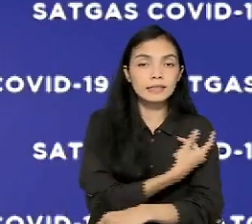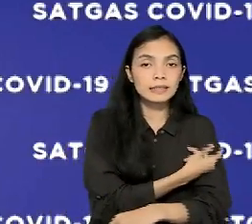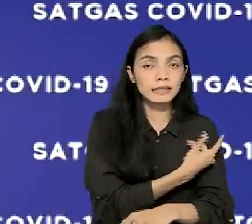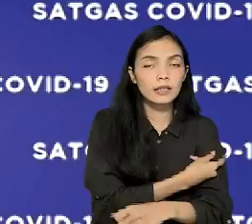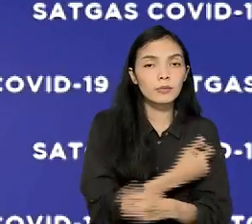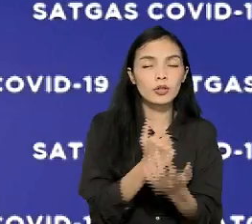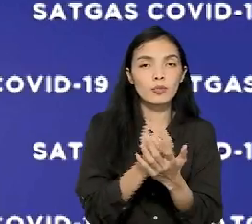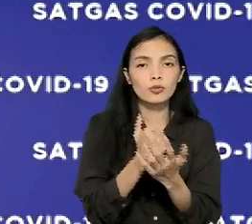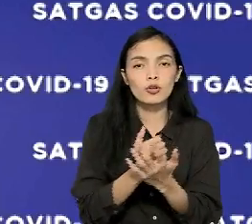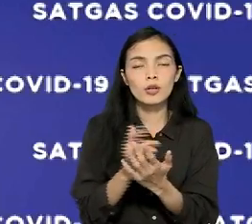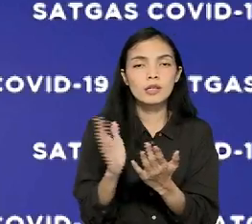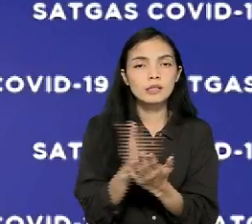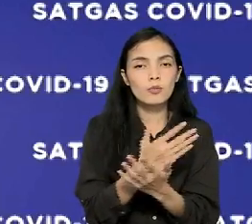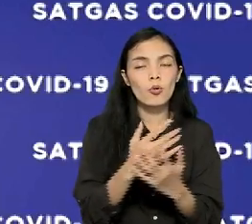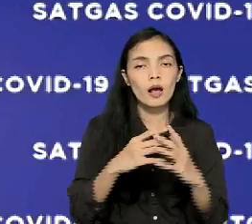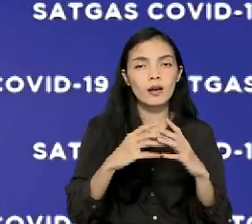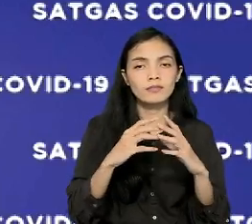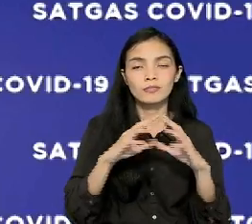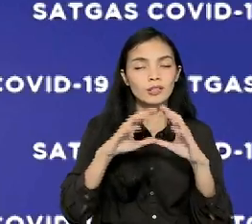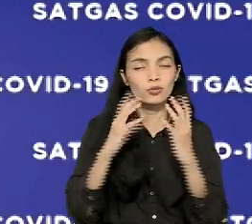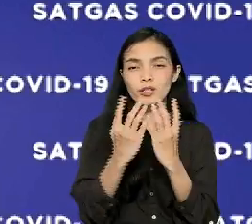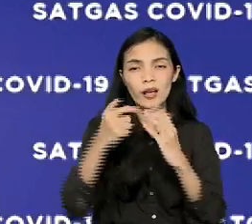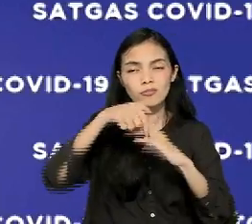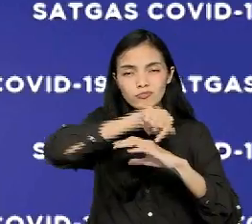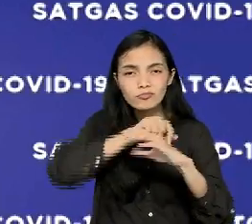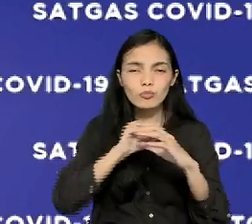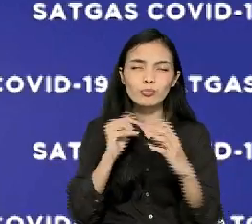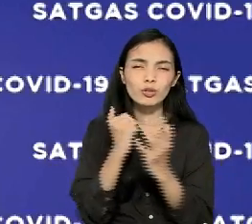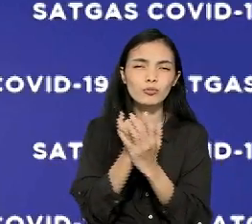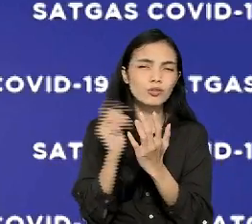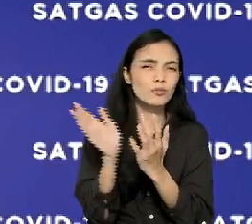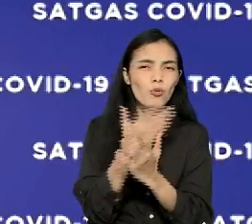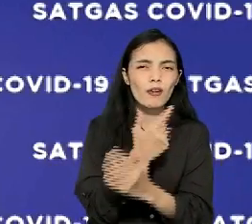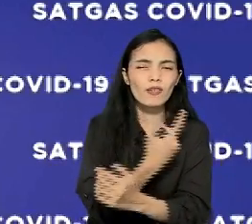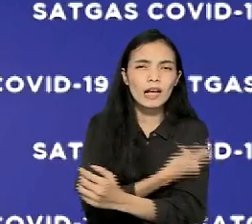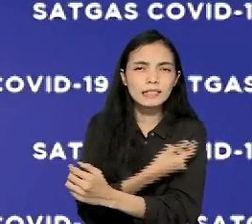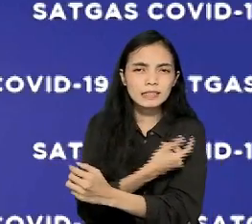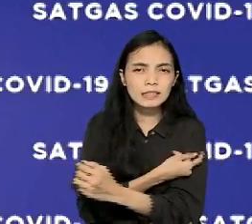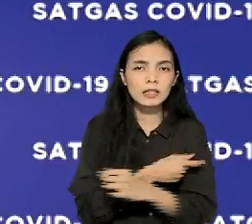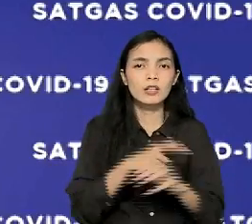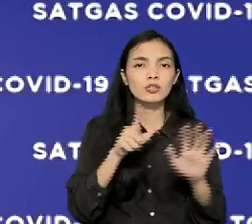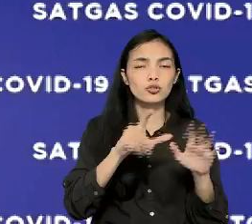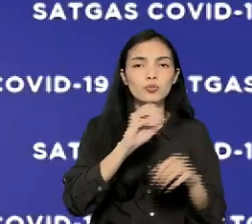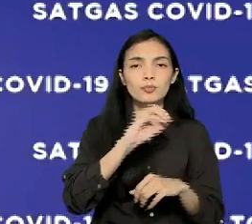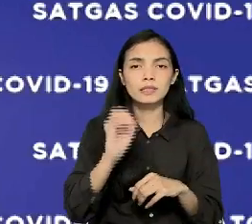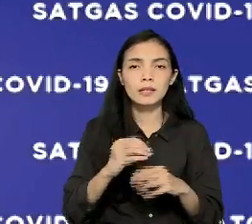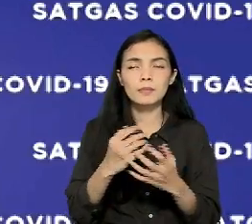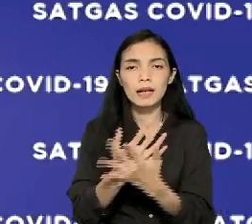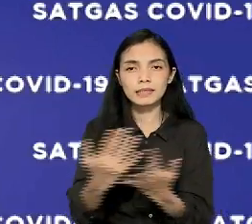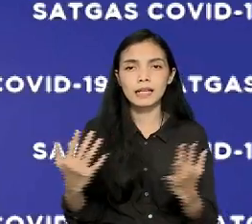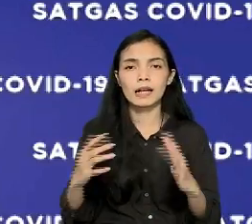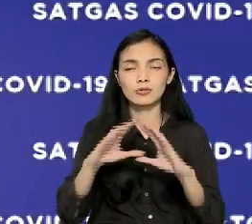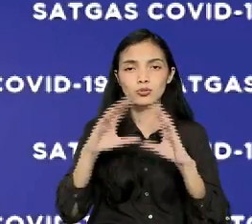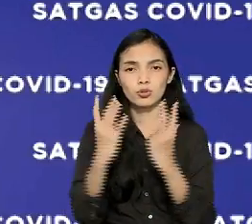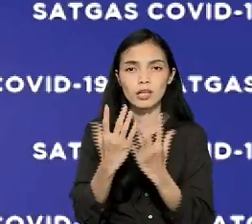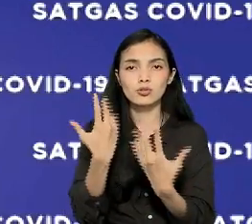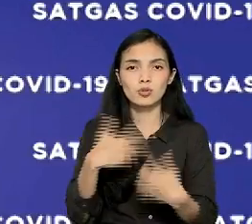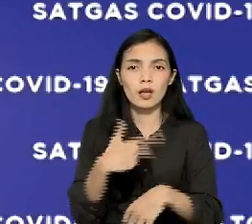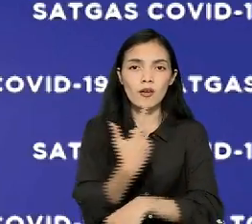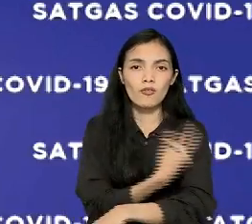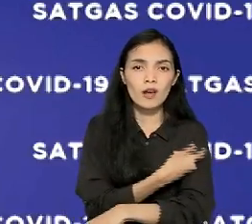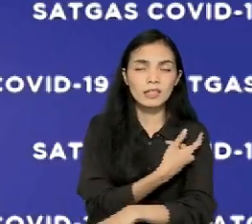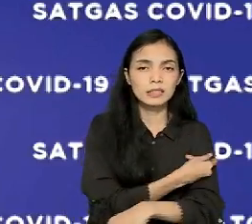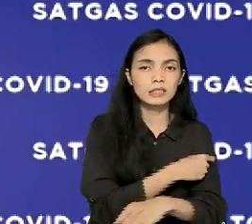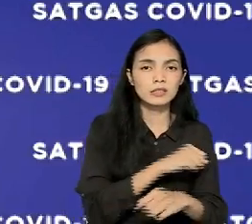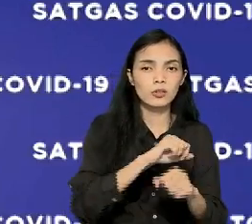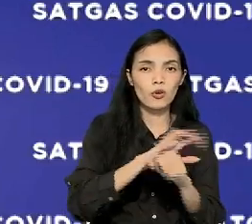diterima merata oleh seluruh negara di dunia dengan target 70% populasi dunia telah menerima vaksin